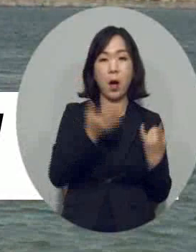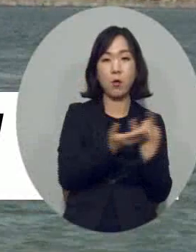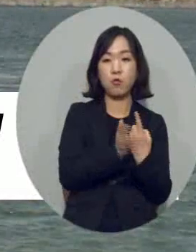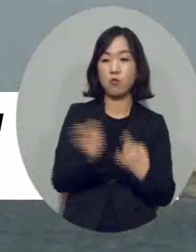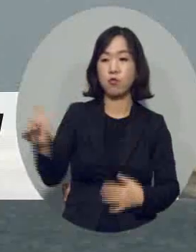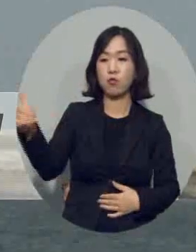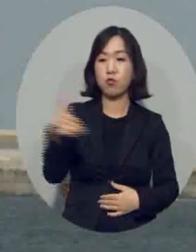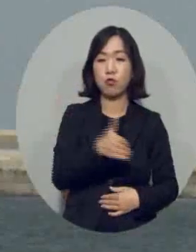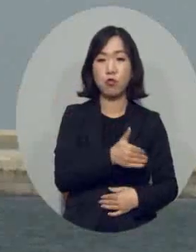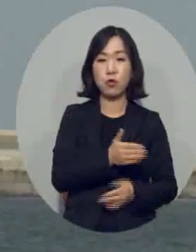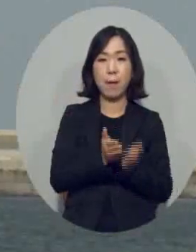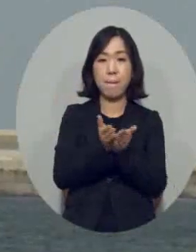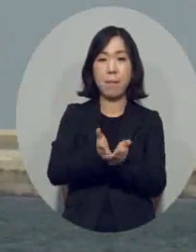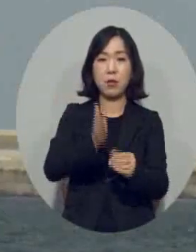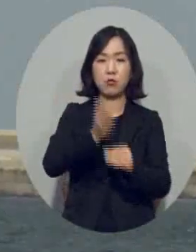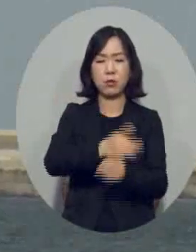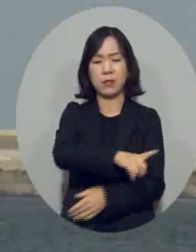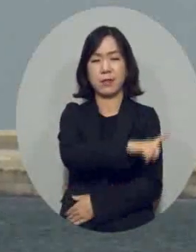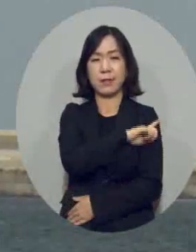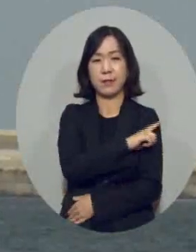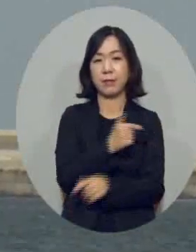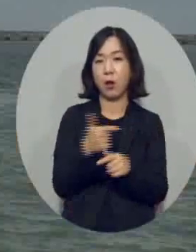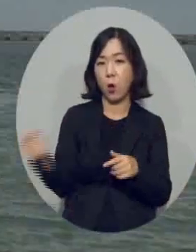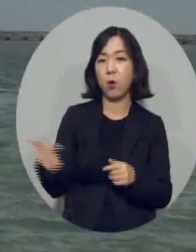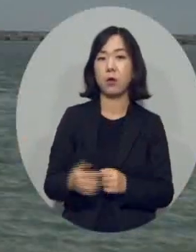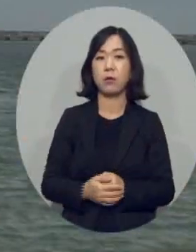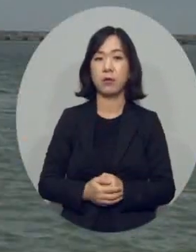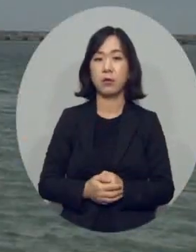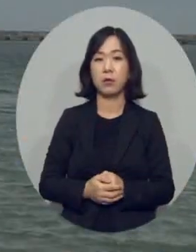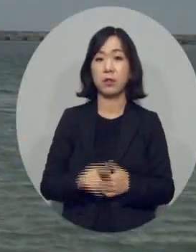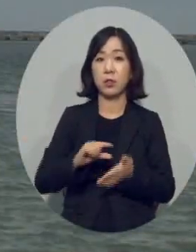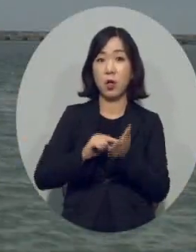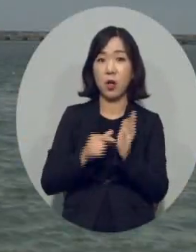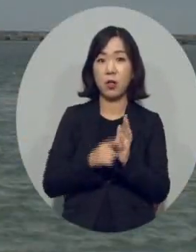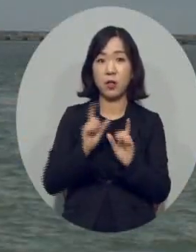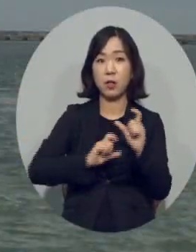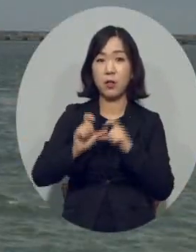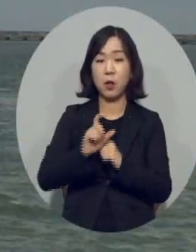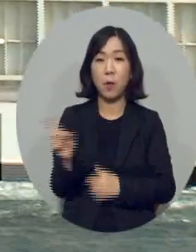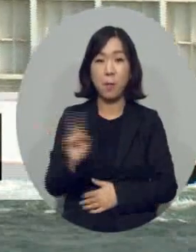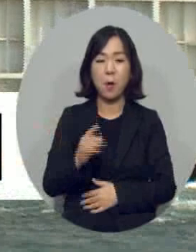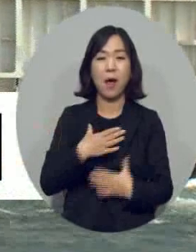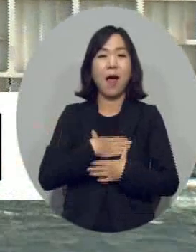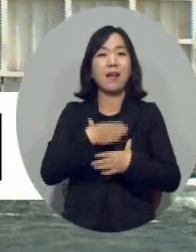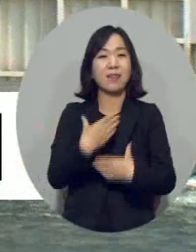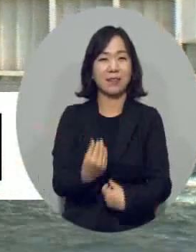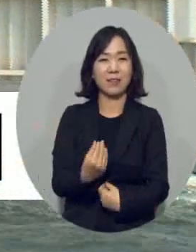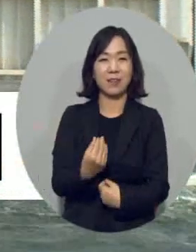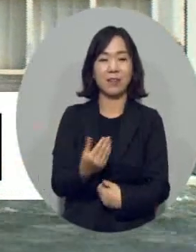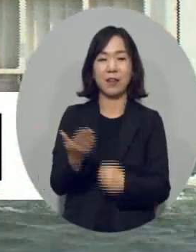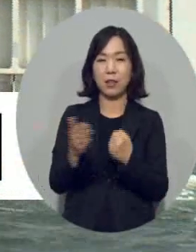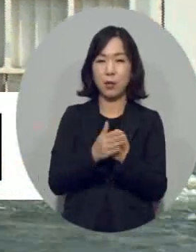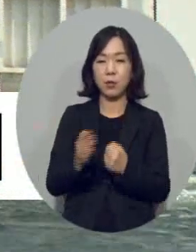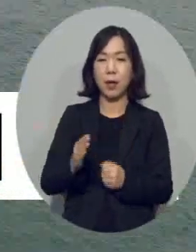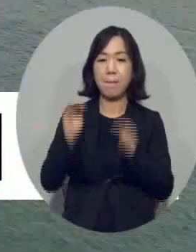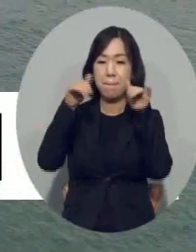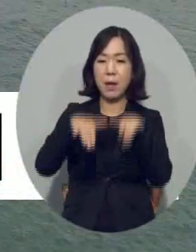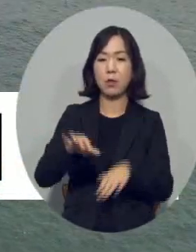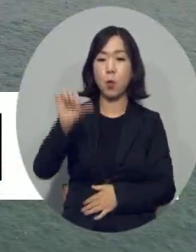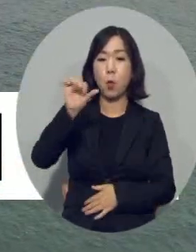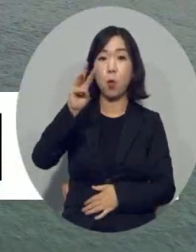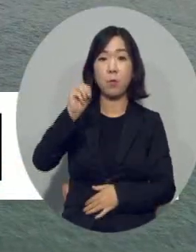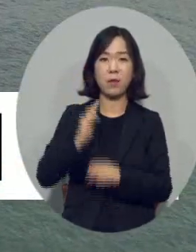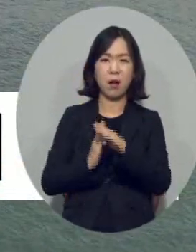운항한 선박 가운데 규모가 가장 큽니다. 그만큼 더 안정적인 운항이 가능해 파도의 높이 최대